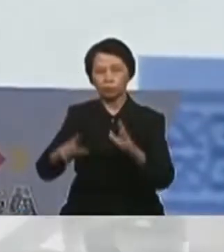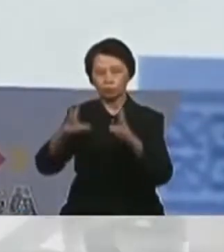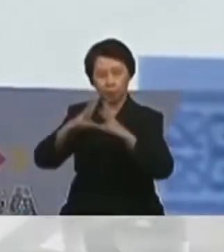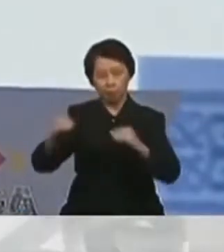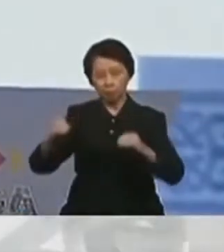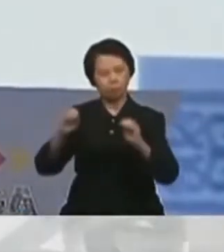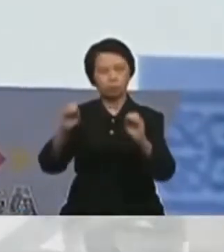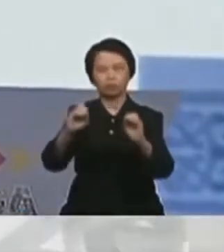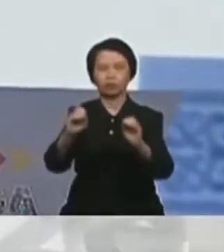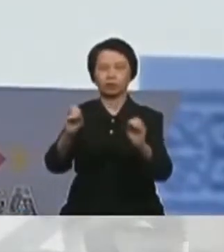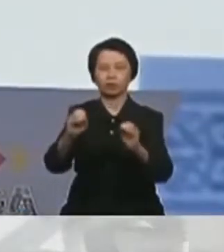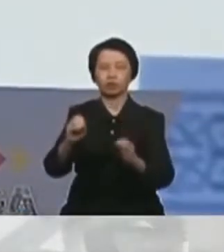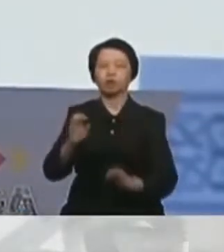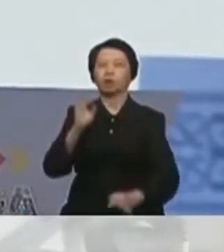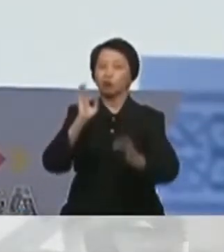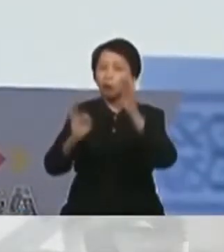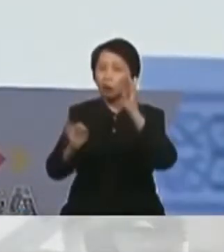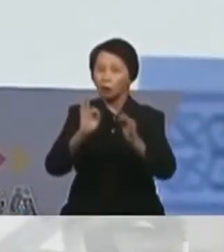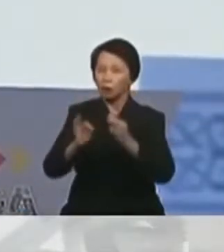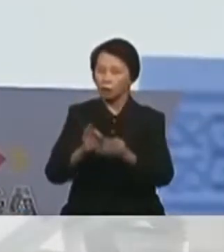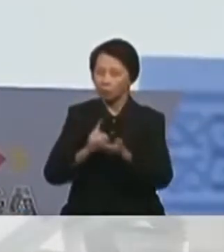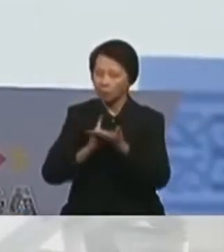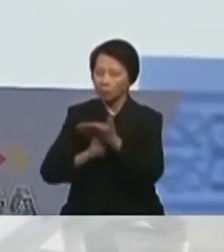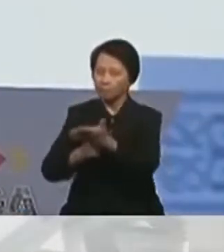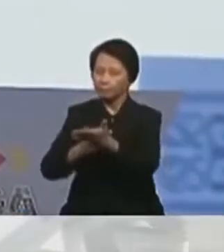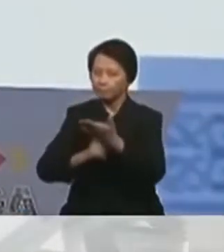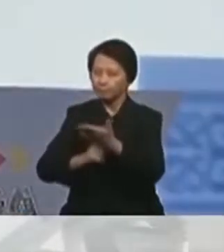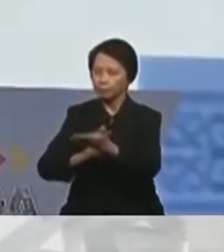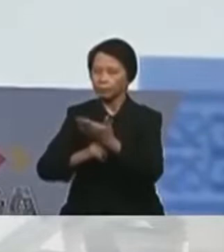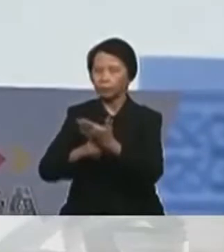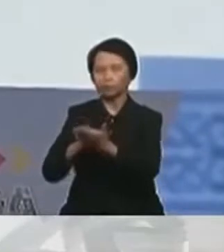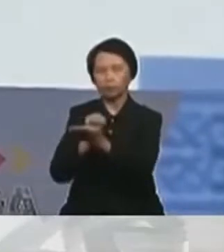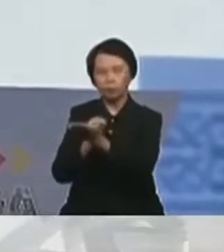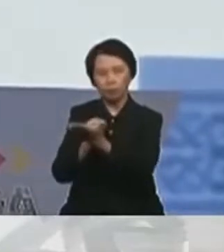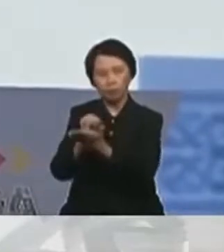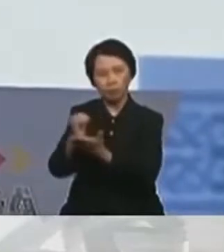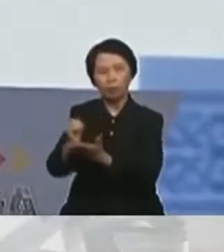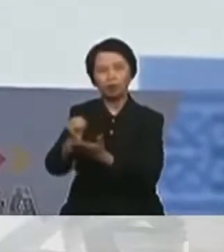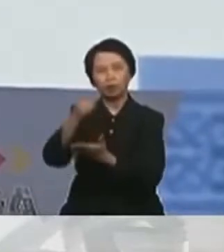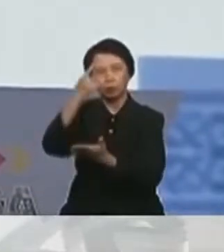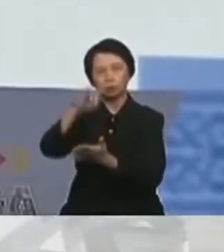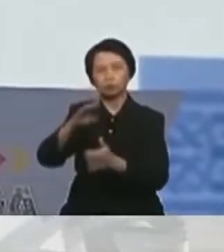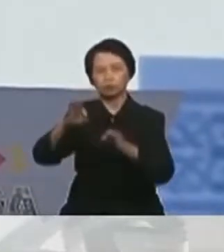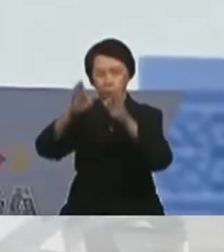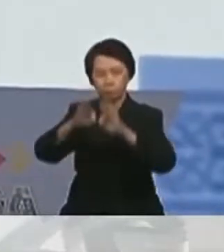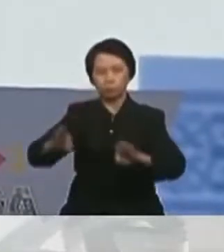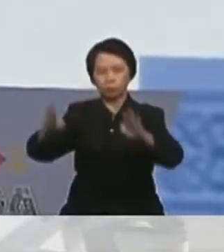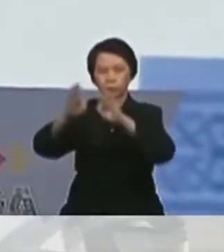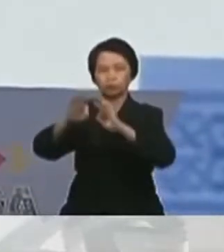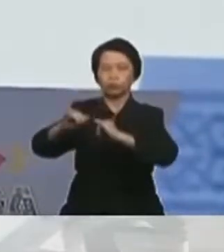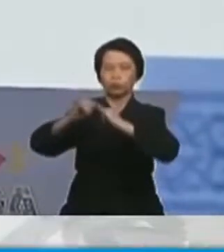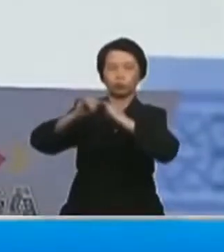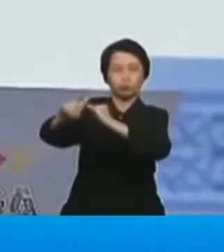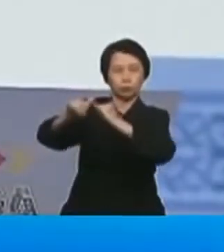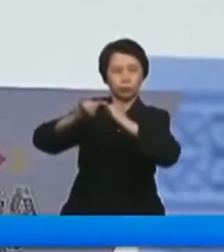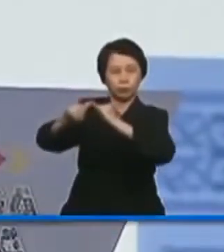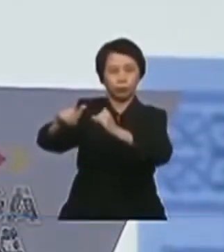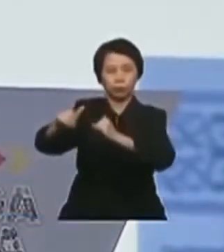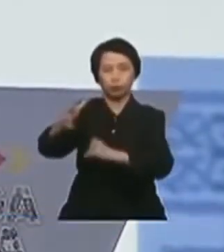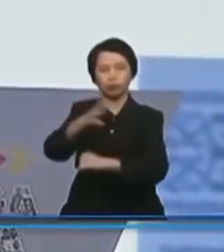disesuaikan jika secara eh kepentingan bersama